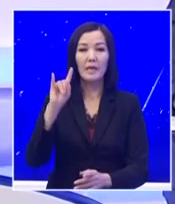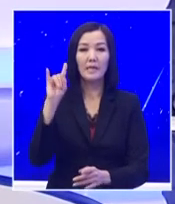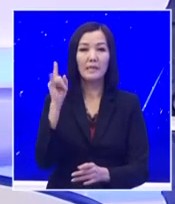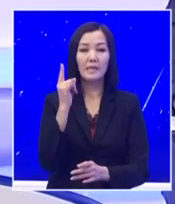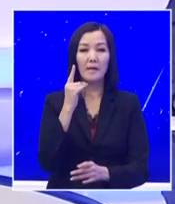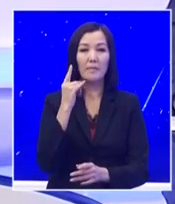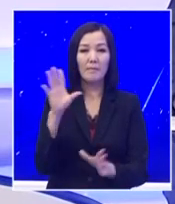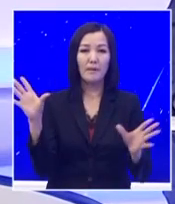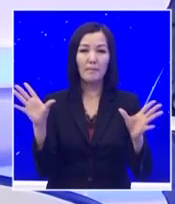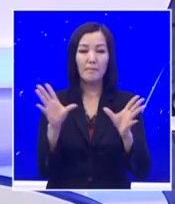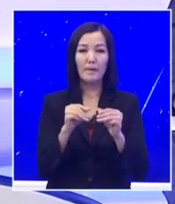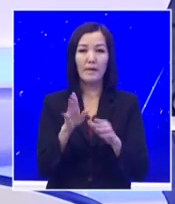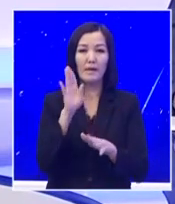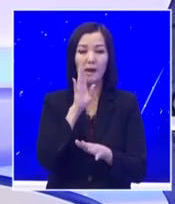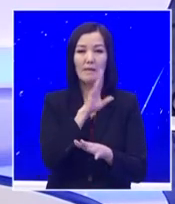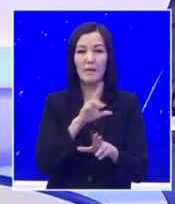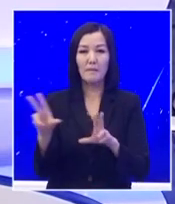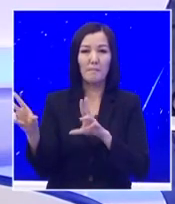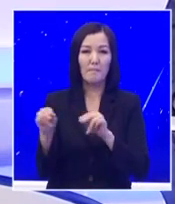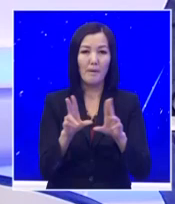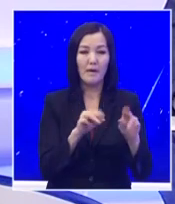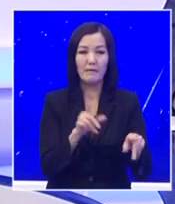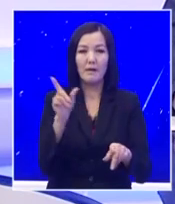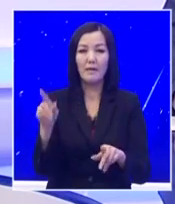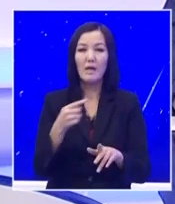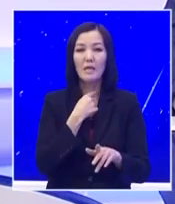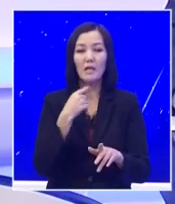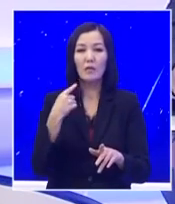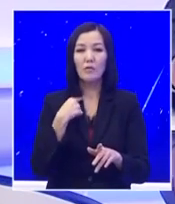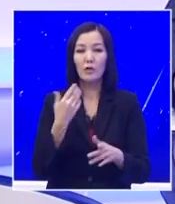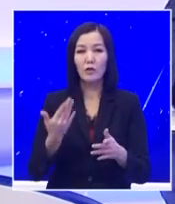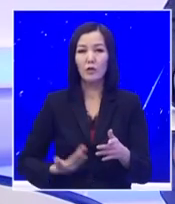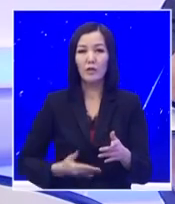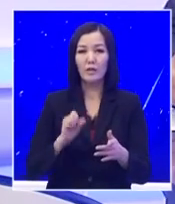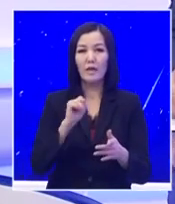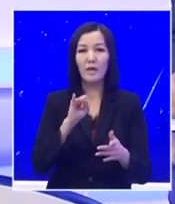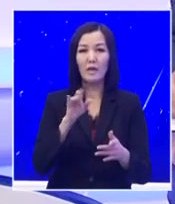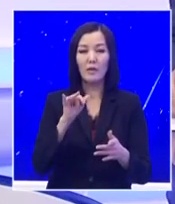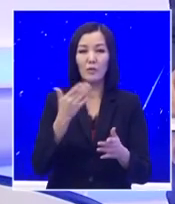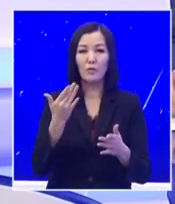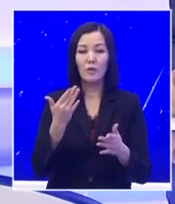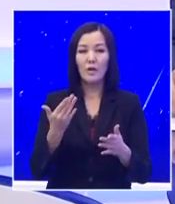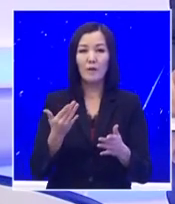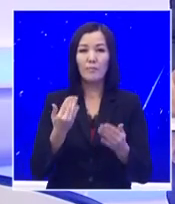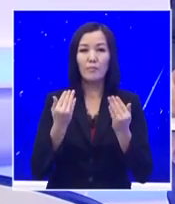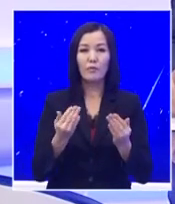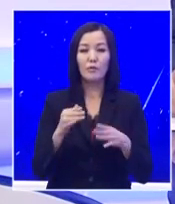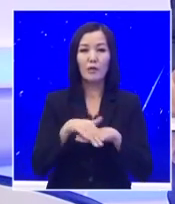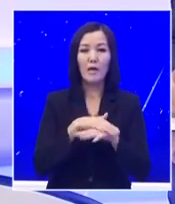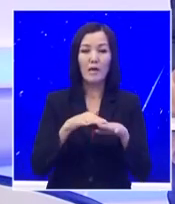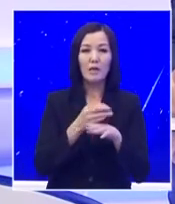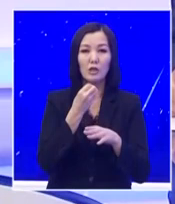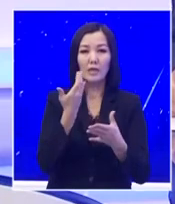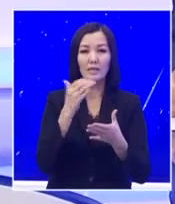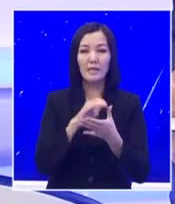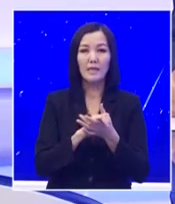Сәбидің үңгәсімен ананың бақытымен тербелген жан, ол талдықорғандық Айгүл Амангелді атына адал акушерді бүгінде жетісу жұртшылығы